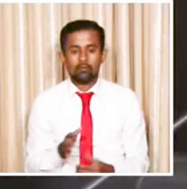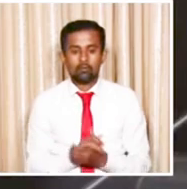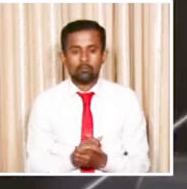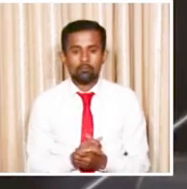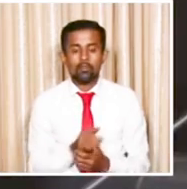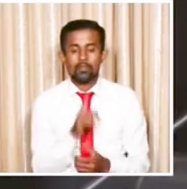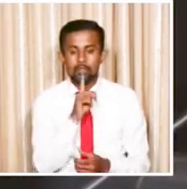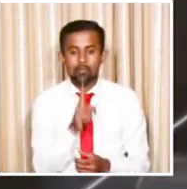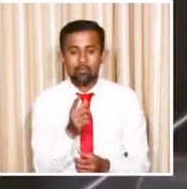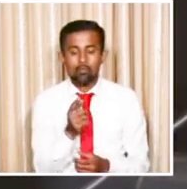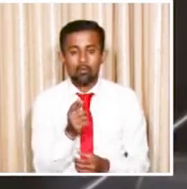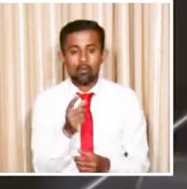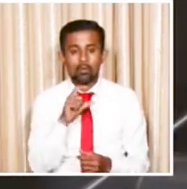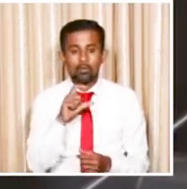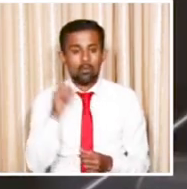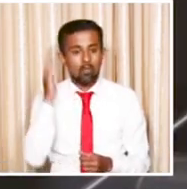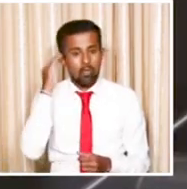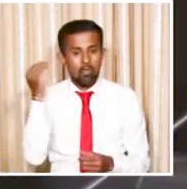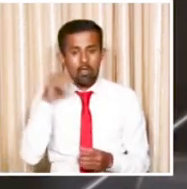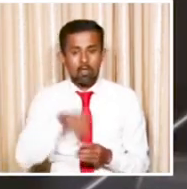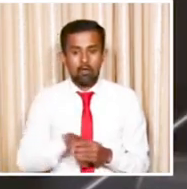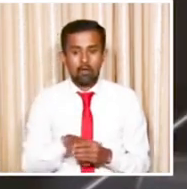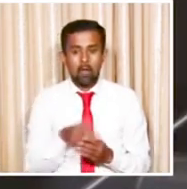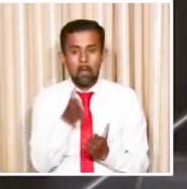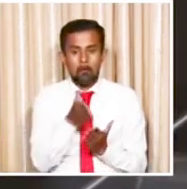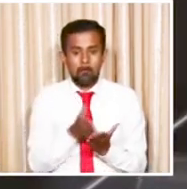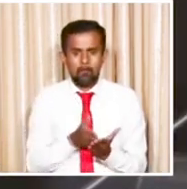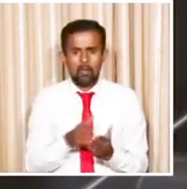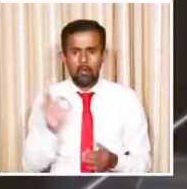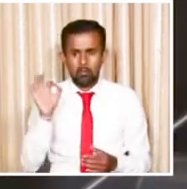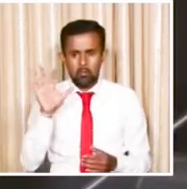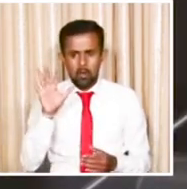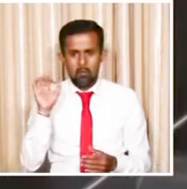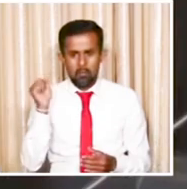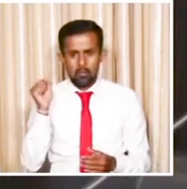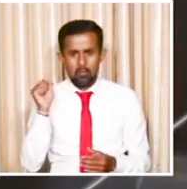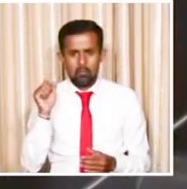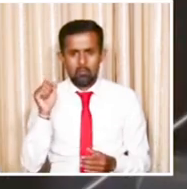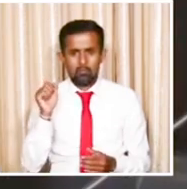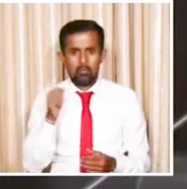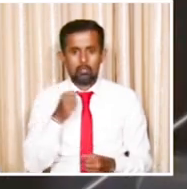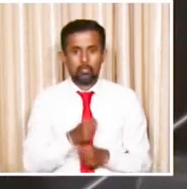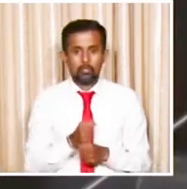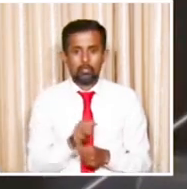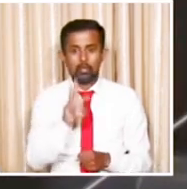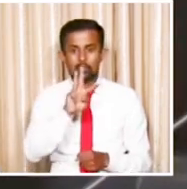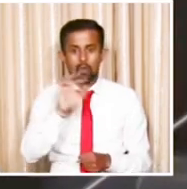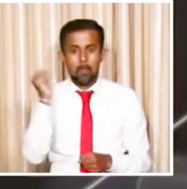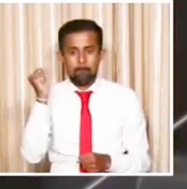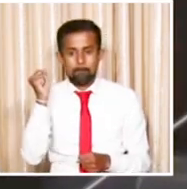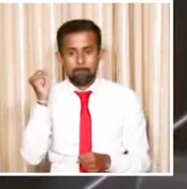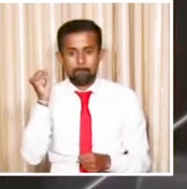කියලා. දැන් චන්ද්‍රිකා මැතිණි එනවා. එතකොට පාම් ගෙඩිය රුපියල් 5යි හරි 5යි 50යි හරි. ආණ්ඩුව ගණන් 3යි 50ට